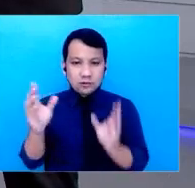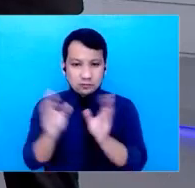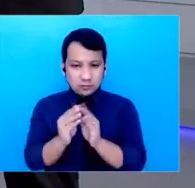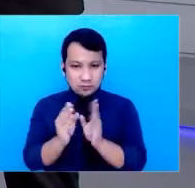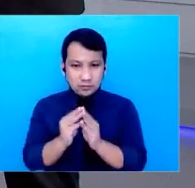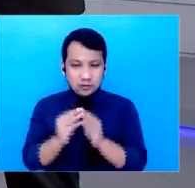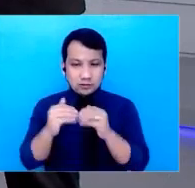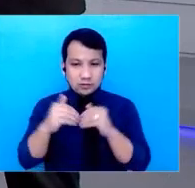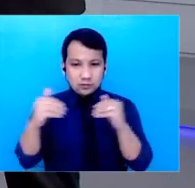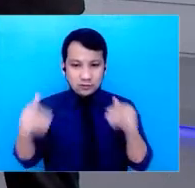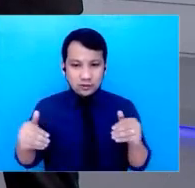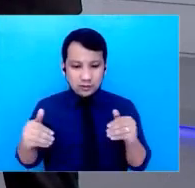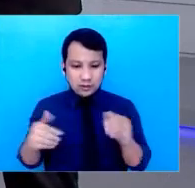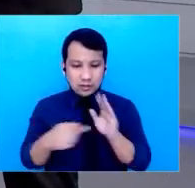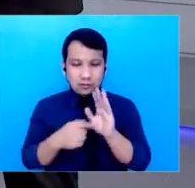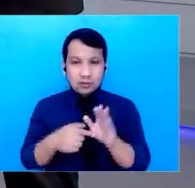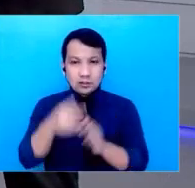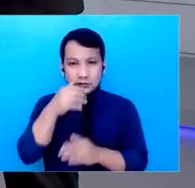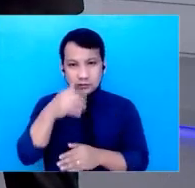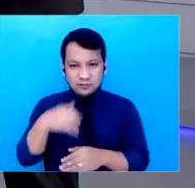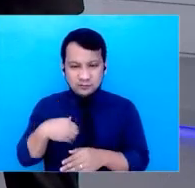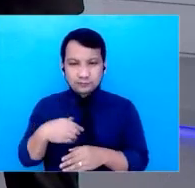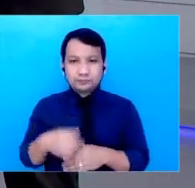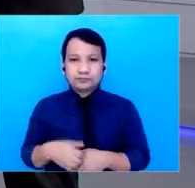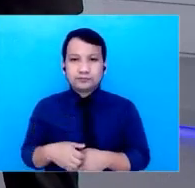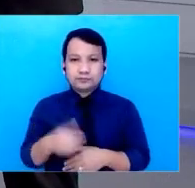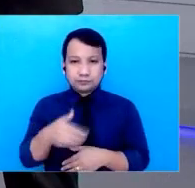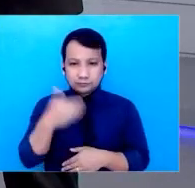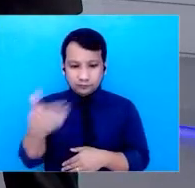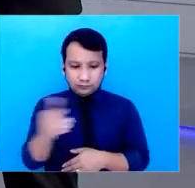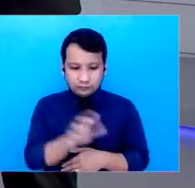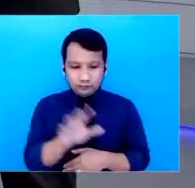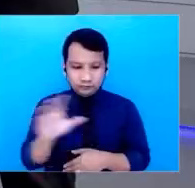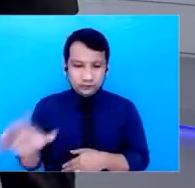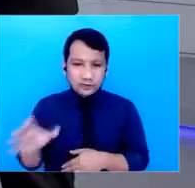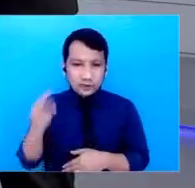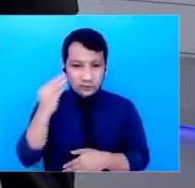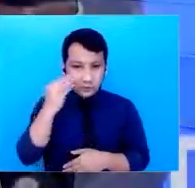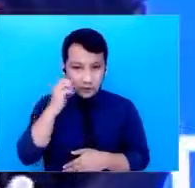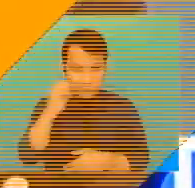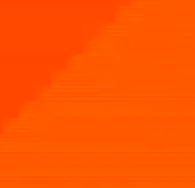at Pangulong Duterte kahapon. Nasa frontline ng balitang yan si Marian Enriquez.